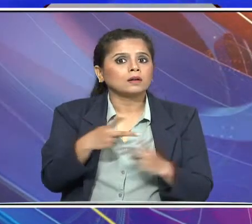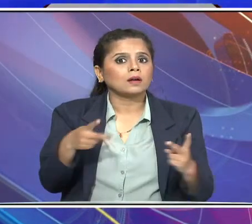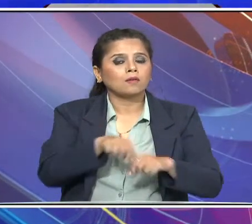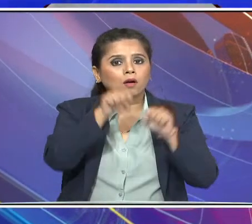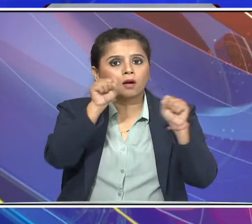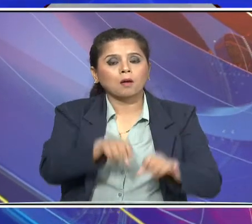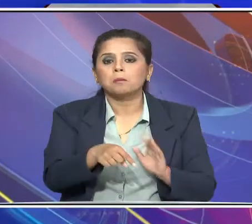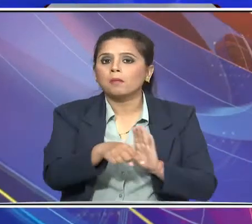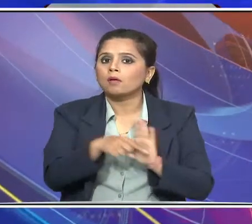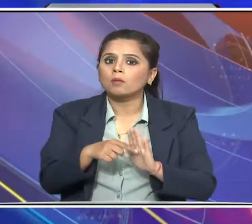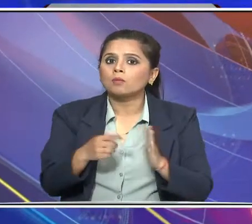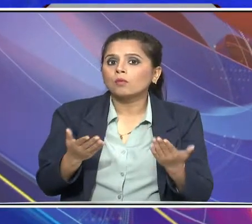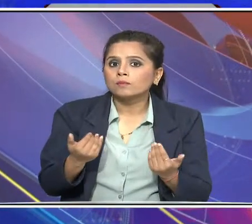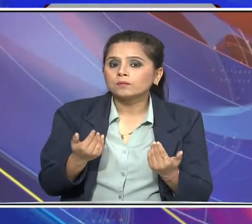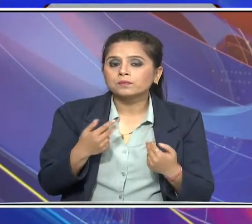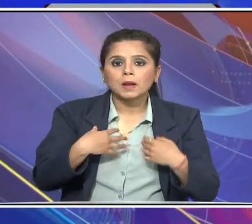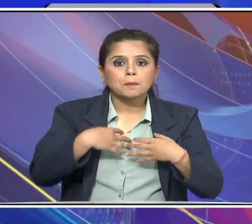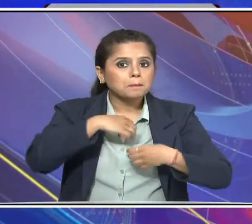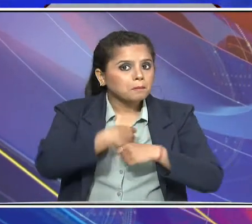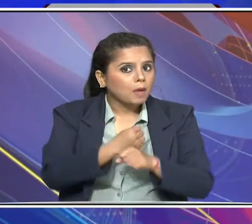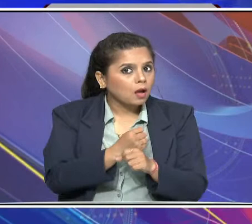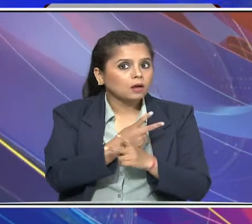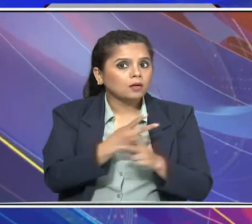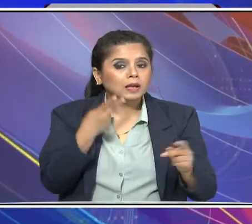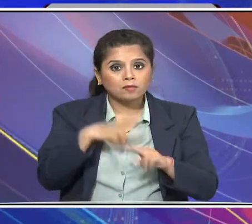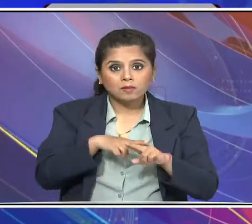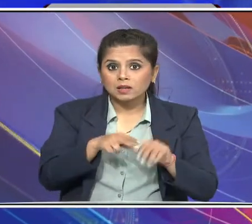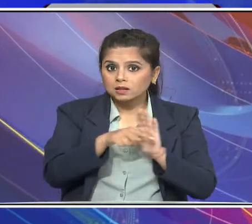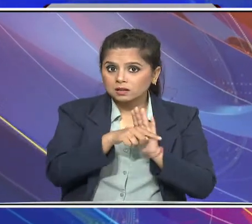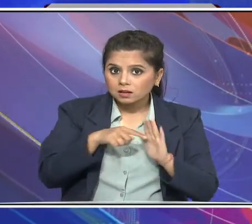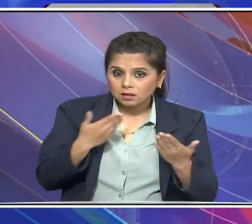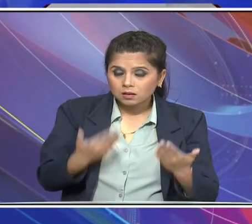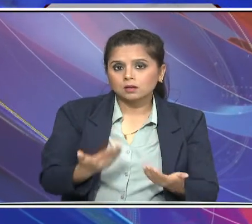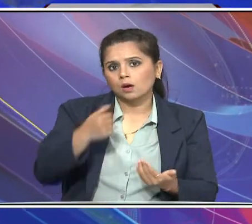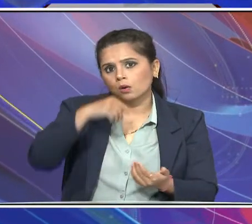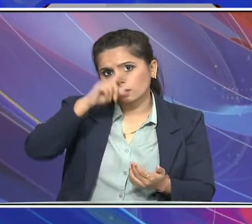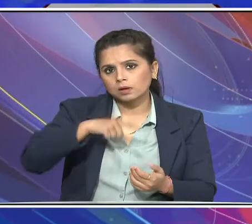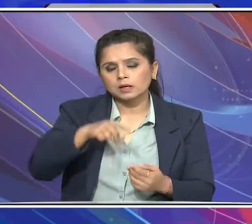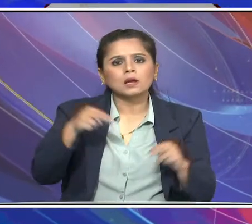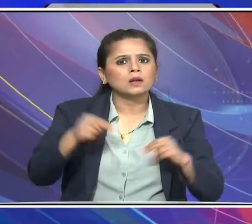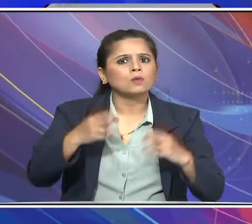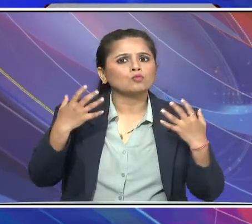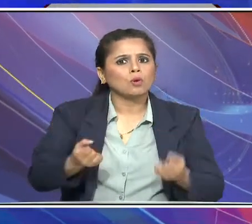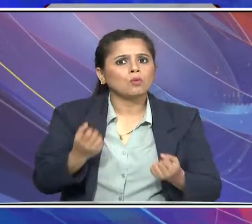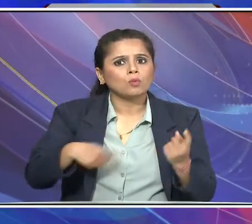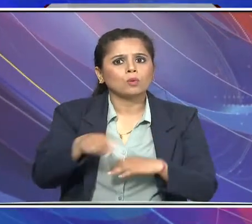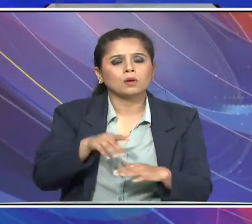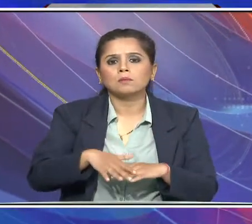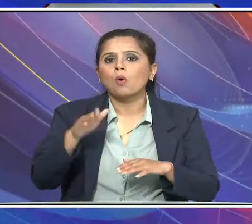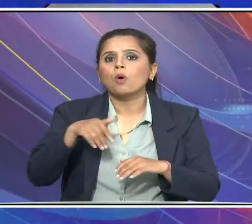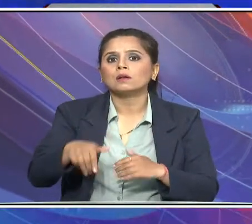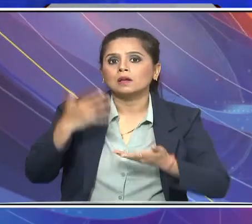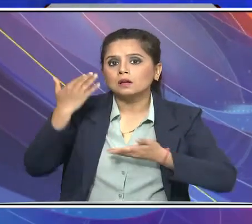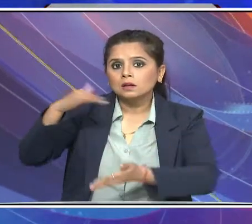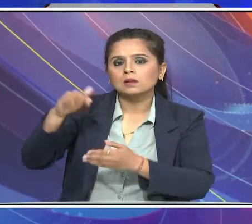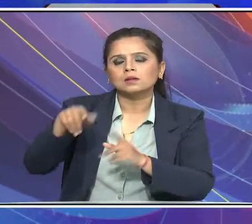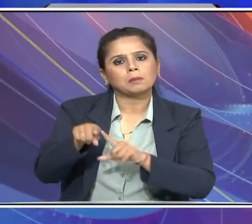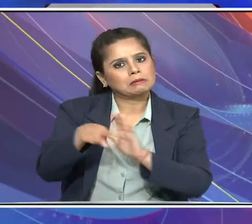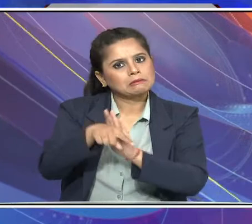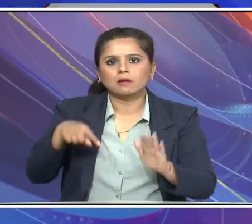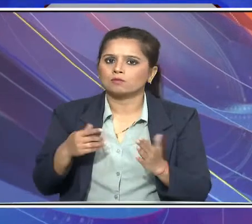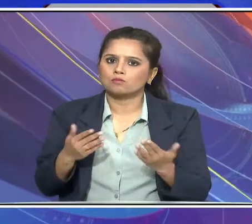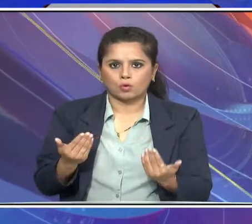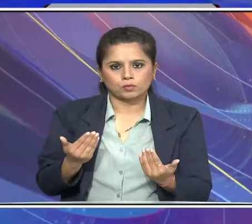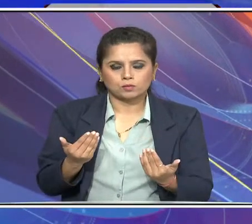फैक्ट आएगी और फॉर्मूलेशन पर नेगेटिव इफेक्ट आएगी तो देश की रिटायरमेंट पर और एक्सपोर्ट पर भी नेगेटिव फैक्टर आएगी